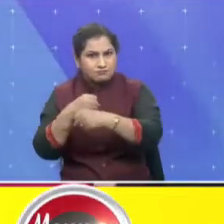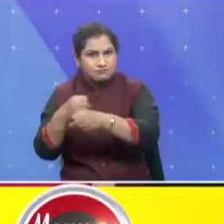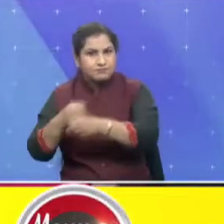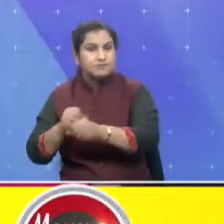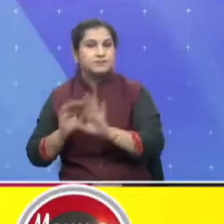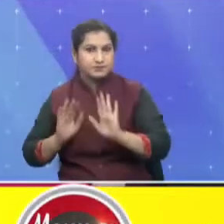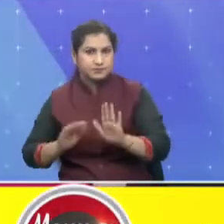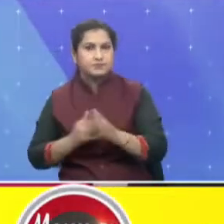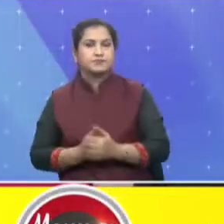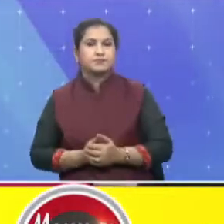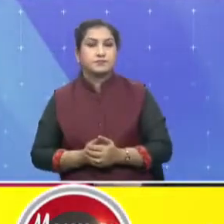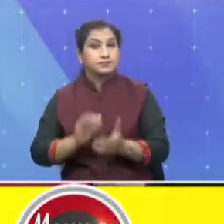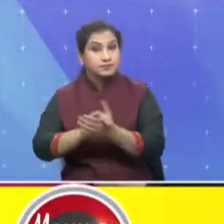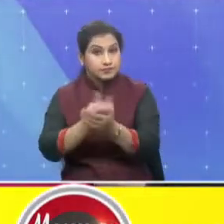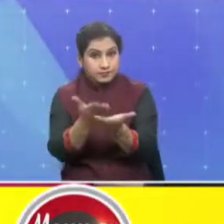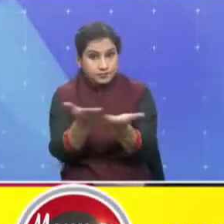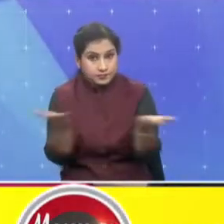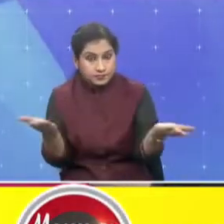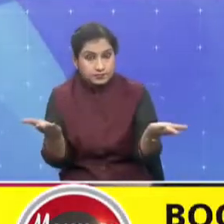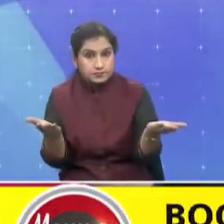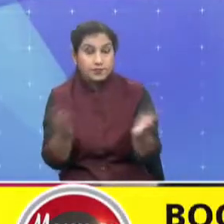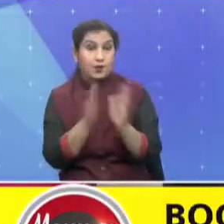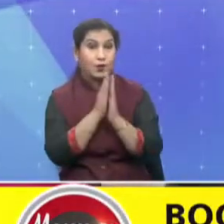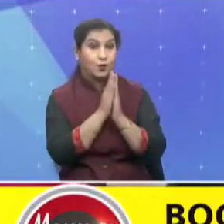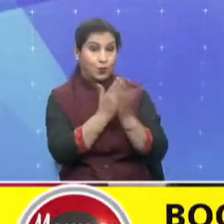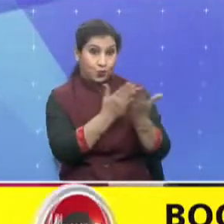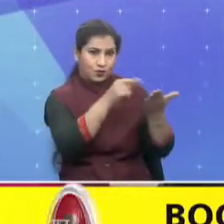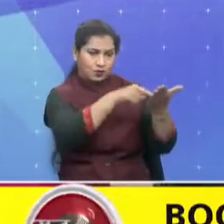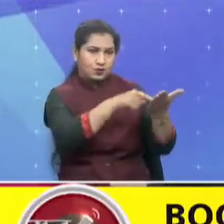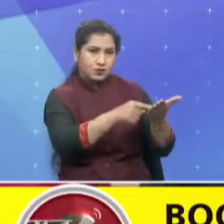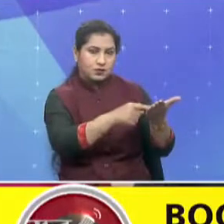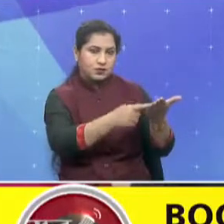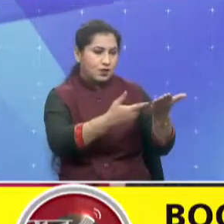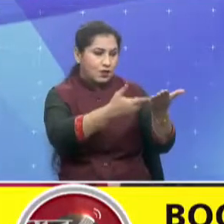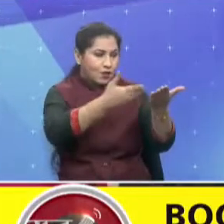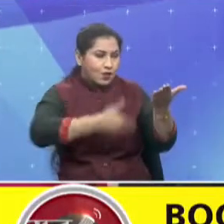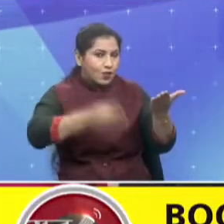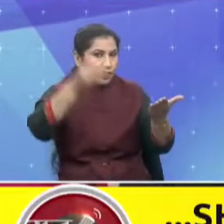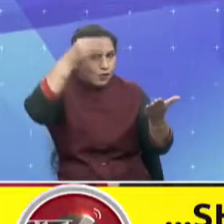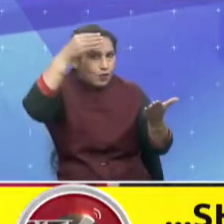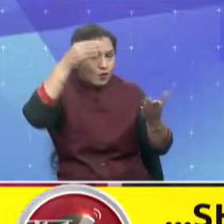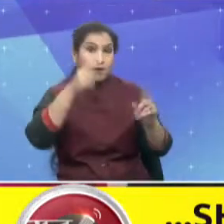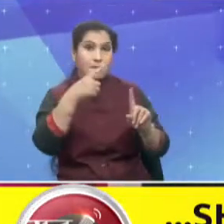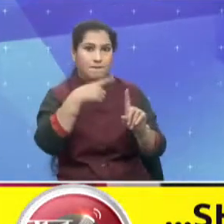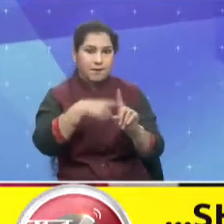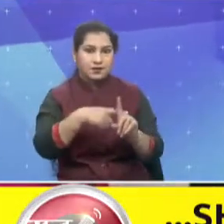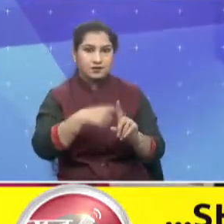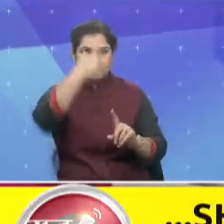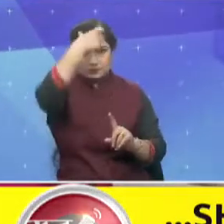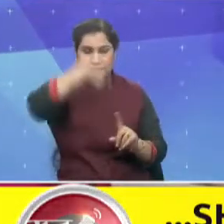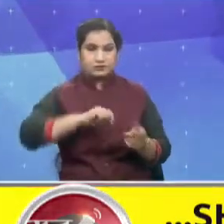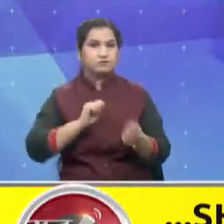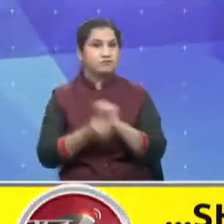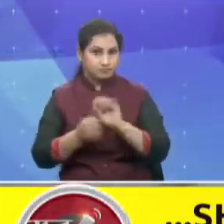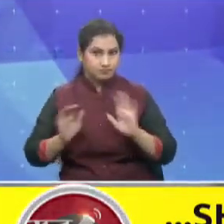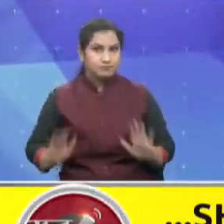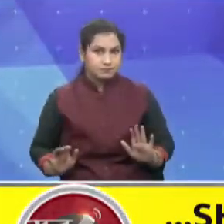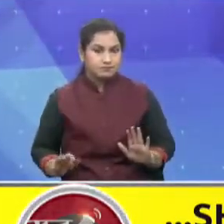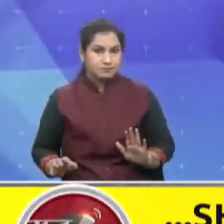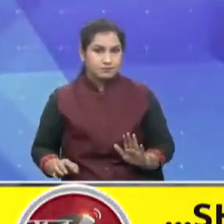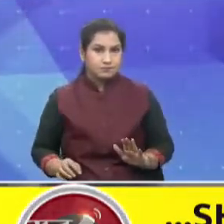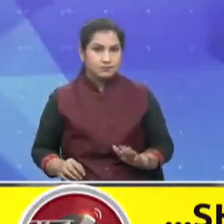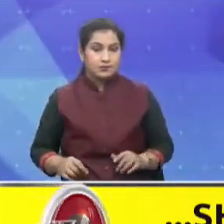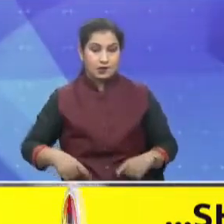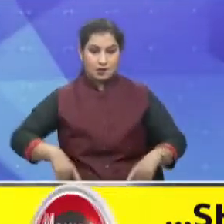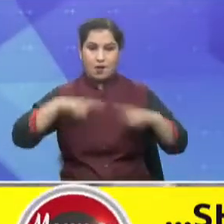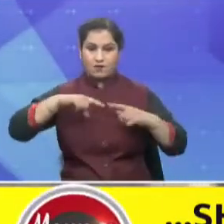हैं। साथियों, किताबें सिर्फ ज्ञान ही नहीं देती, बल्कि व्यक्तित्व भी संवारती हैं, जीवन को